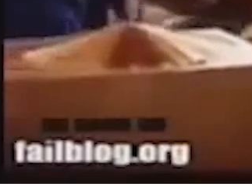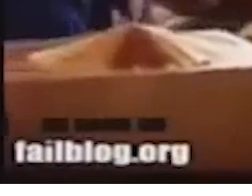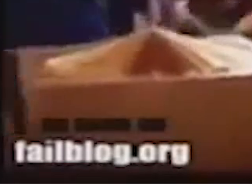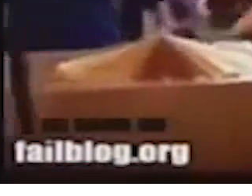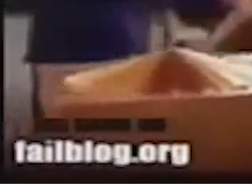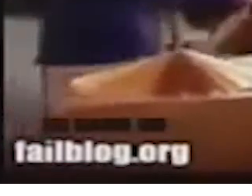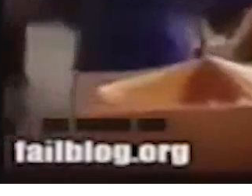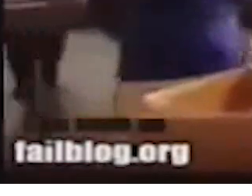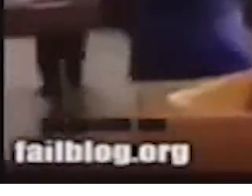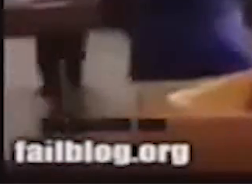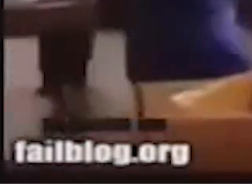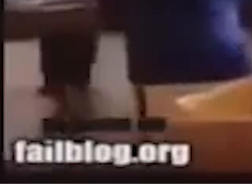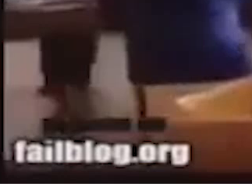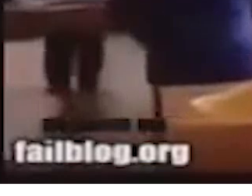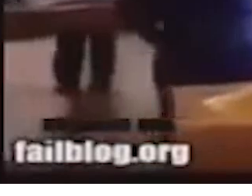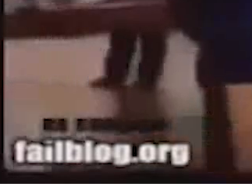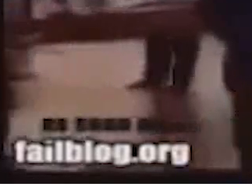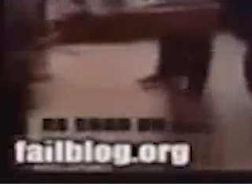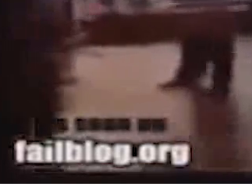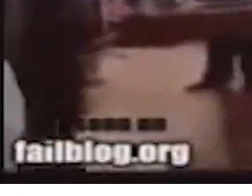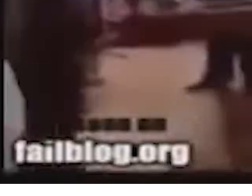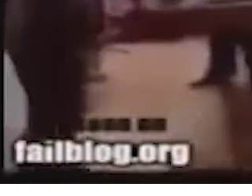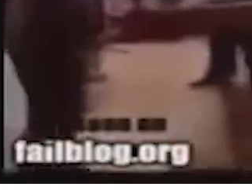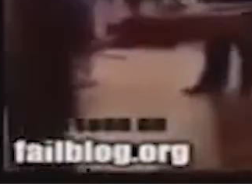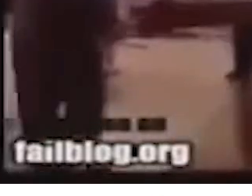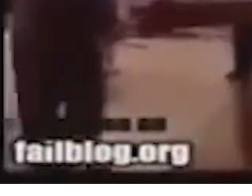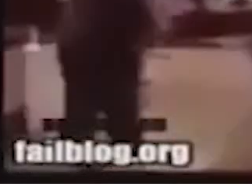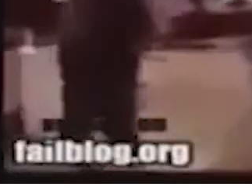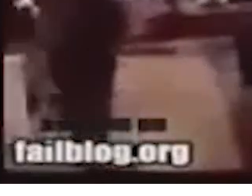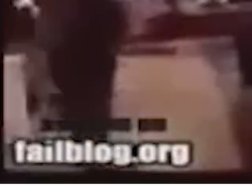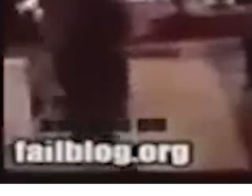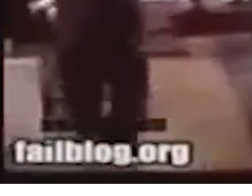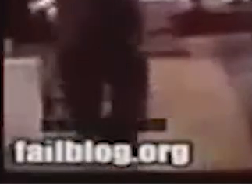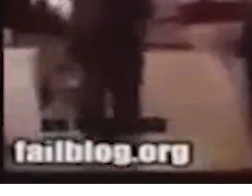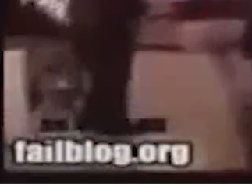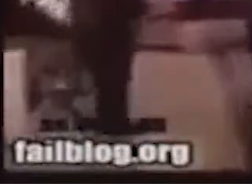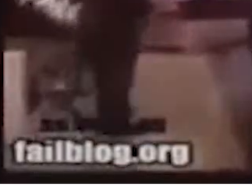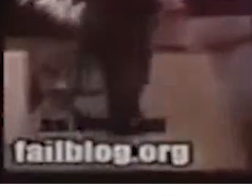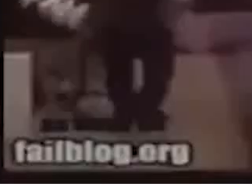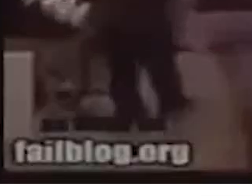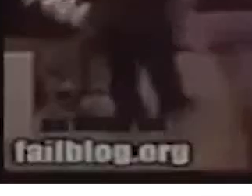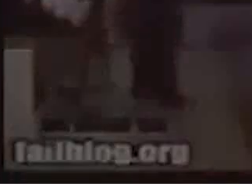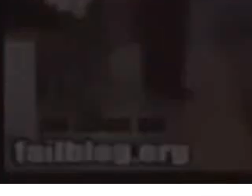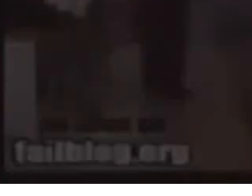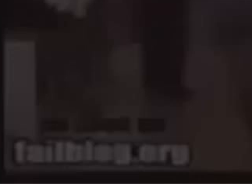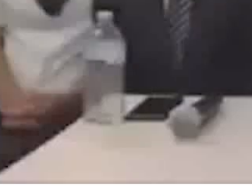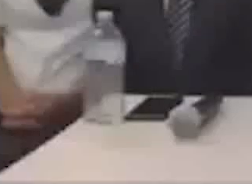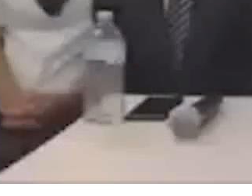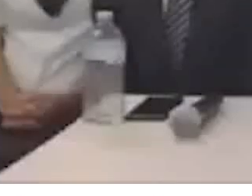Nakita nyo? Yung mga nasa internet, nakita nyo ba yan? Nasa internet yan eh. Eh, bilo